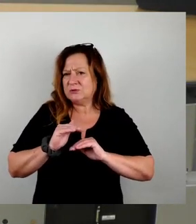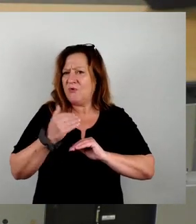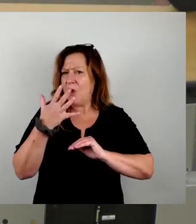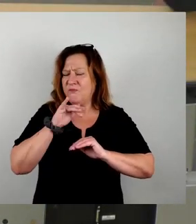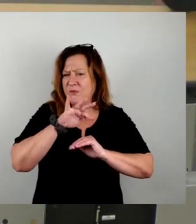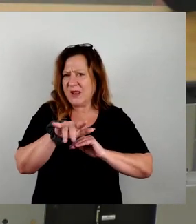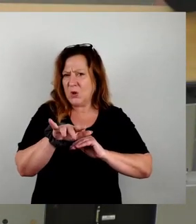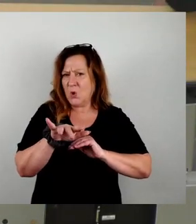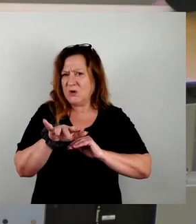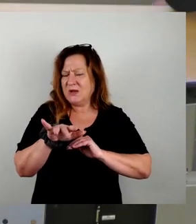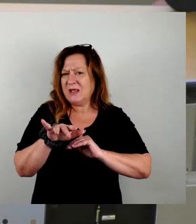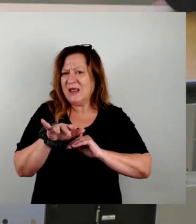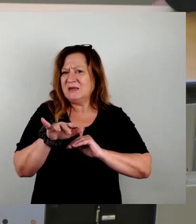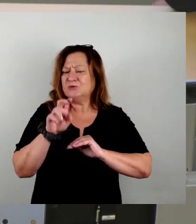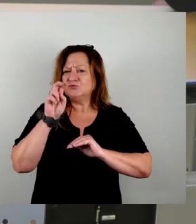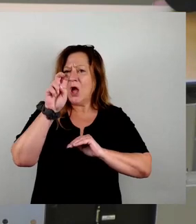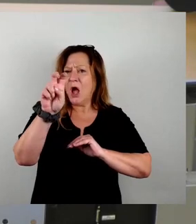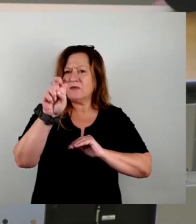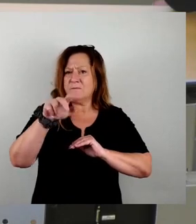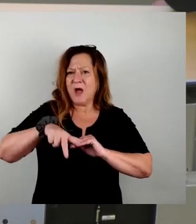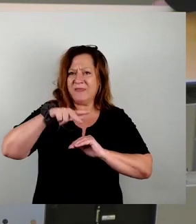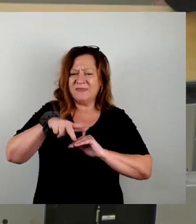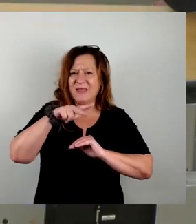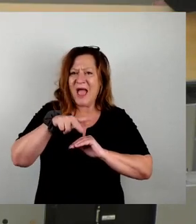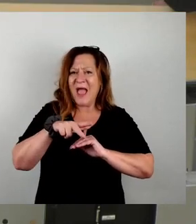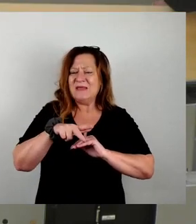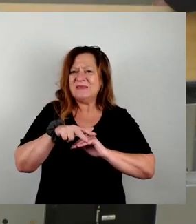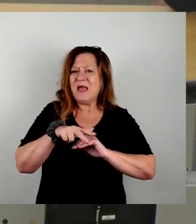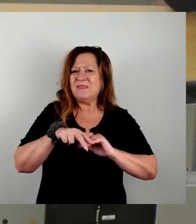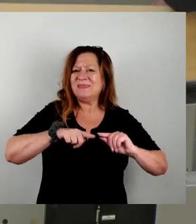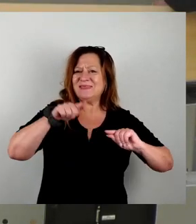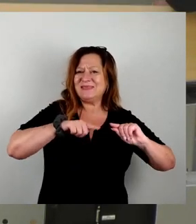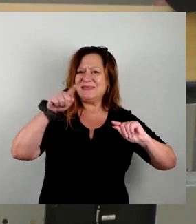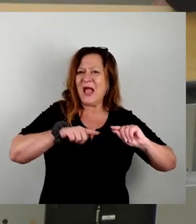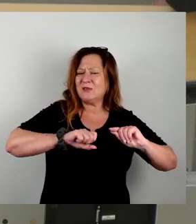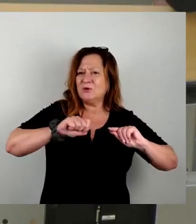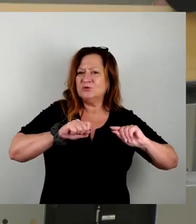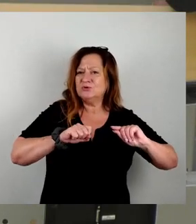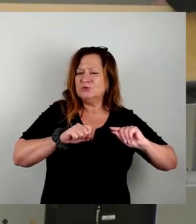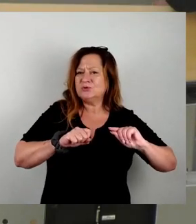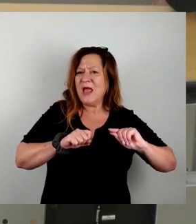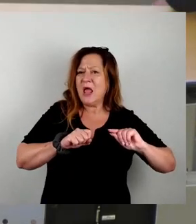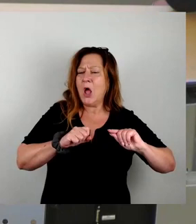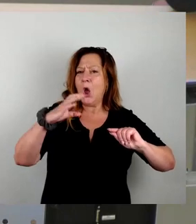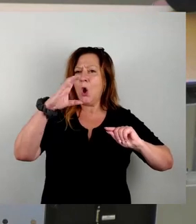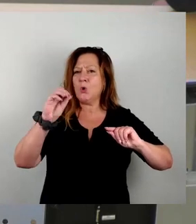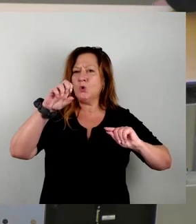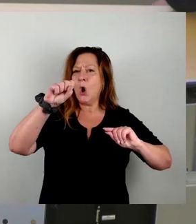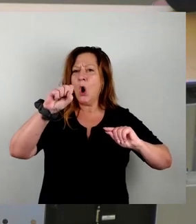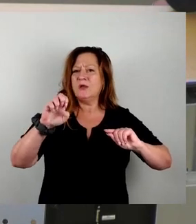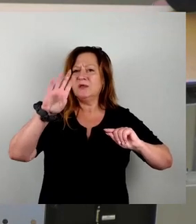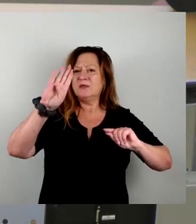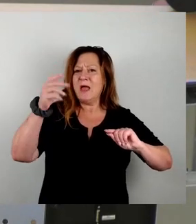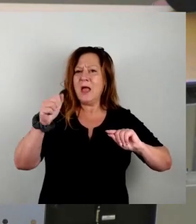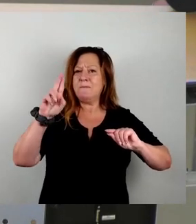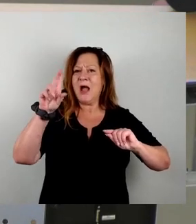Linie 13, Taktverdichtung von Kossebaude in die Stadt der Buslinie, für Mobiwelt und für das On-Demand-System sind. Das